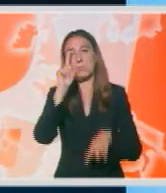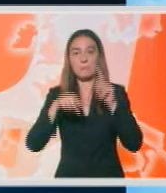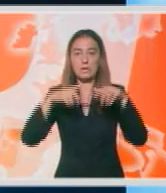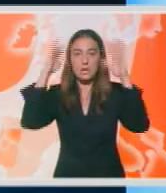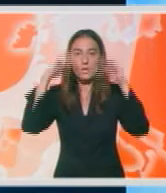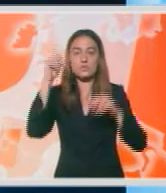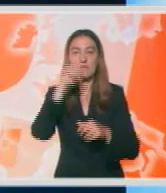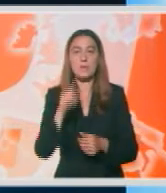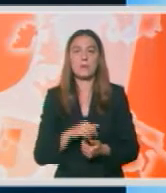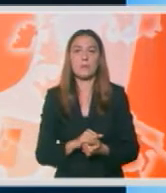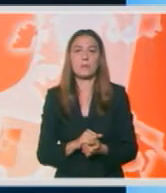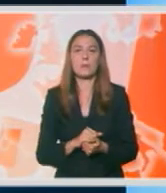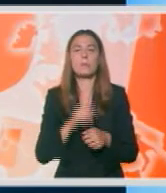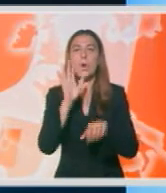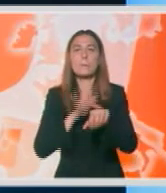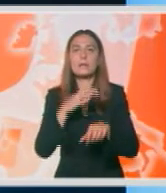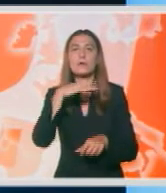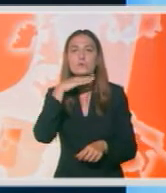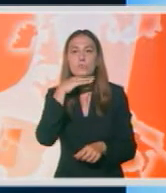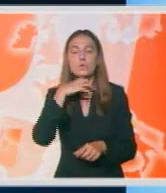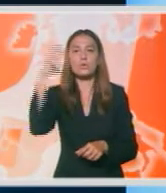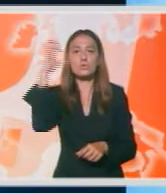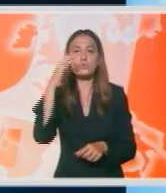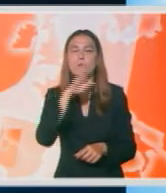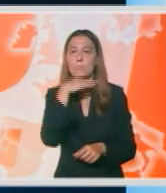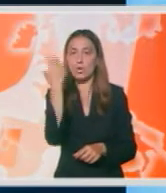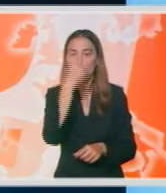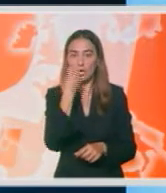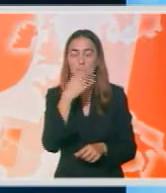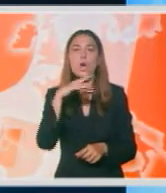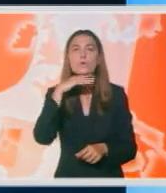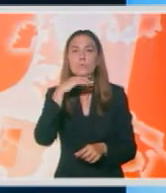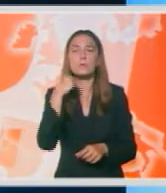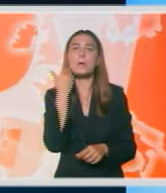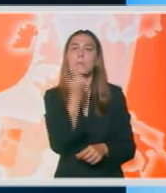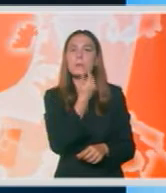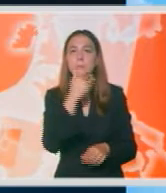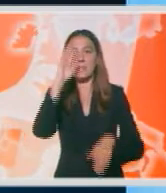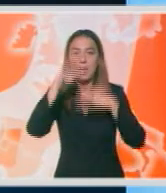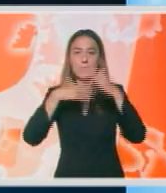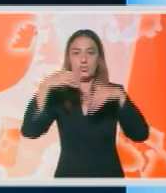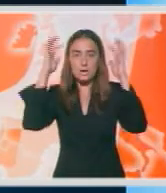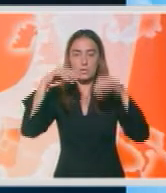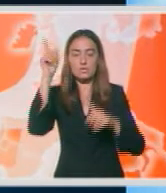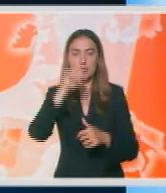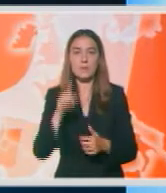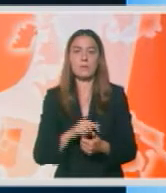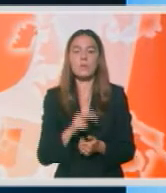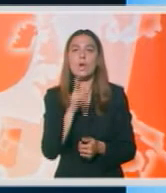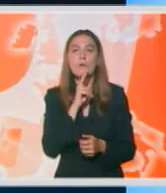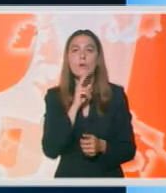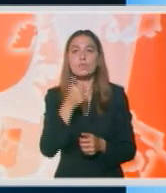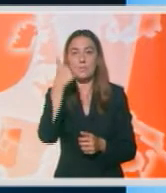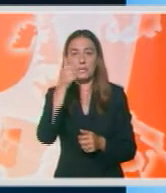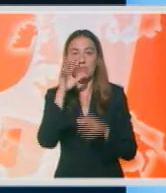sa pljuskovima i grmljavinom. U petak i subotu sunčano i vrlo toplo, u subotu posle podne na oblačenje sa pljuskovima i grmljavinom koje će